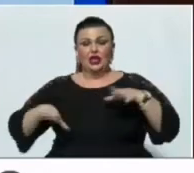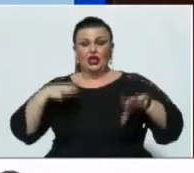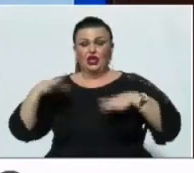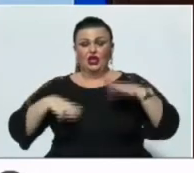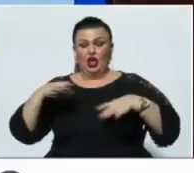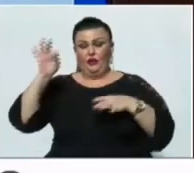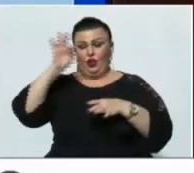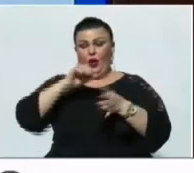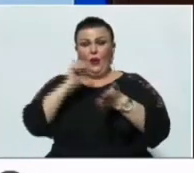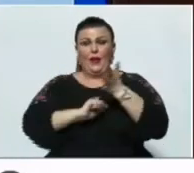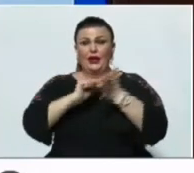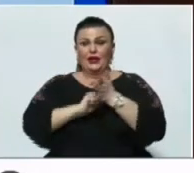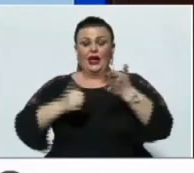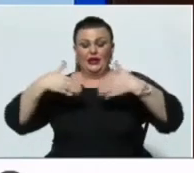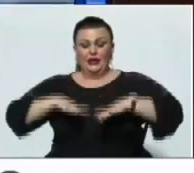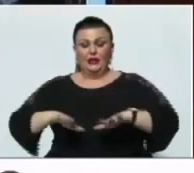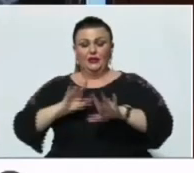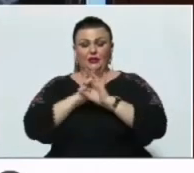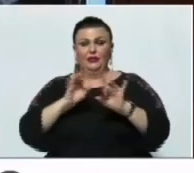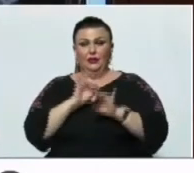səmərəli keçirilməsi məqsədilə həyata keçirilmişdir.